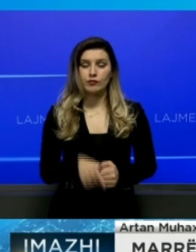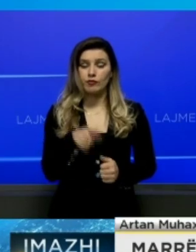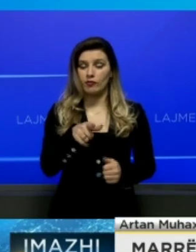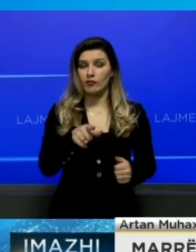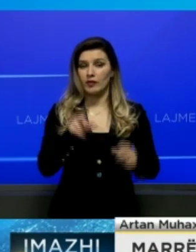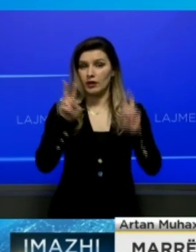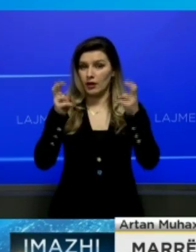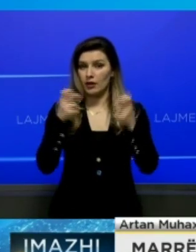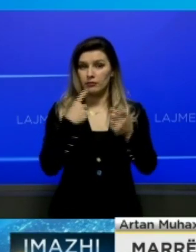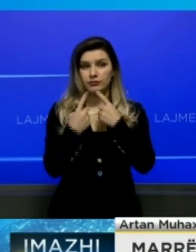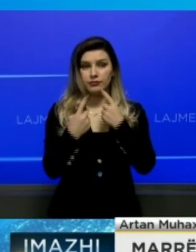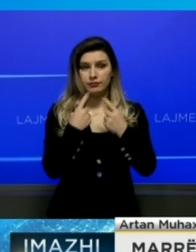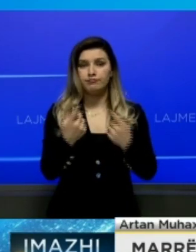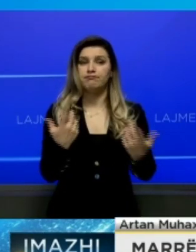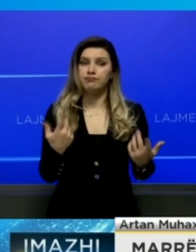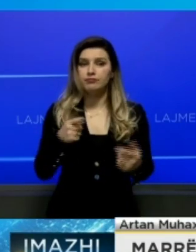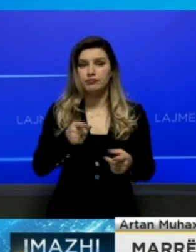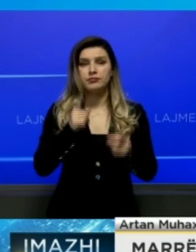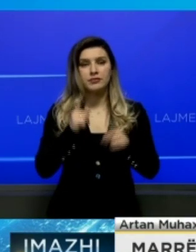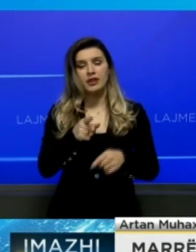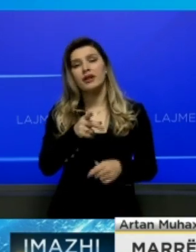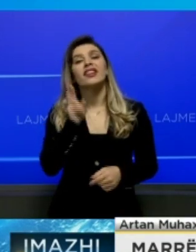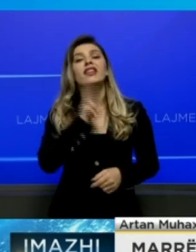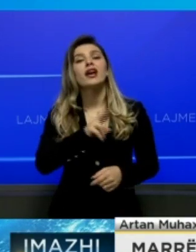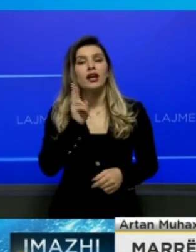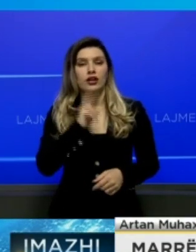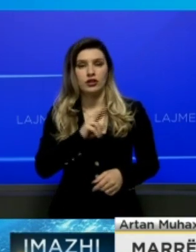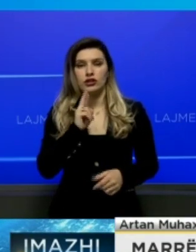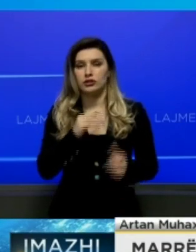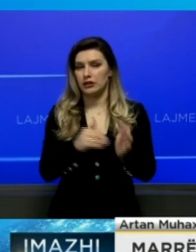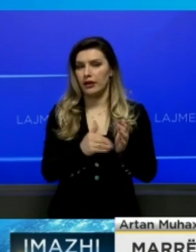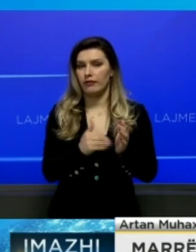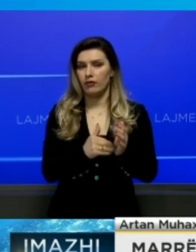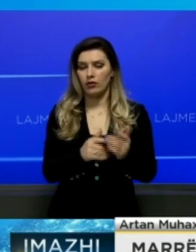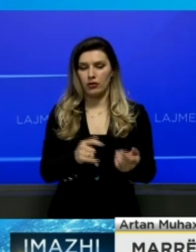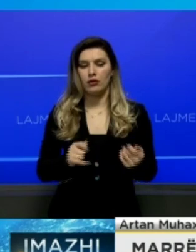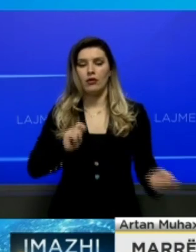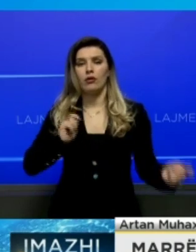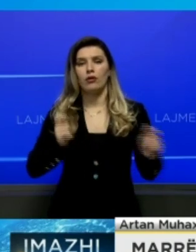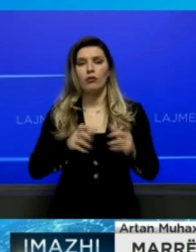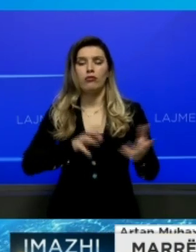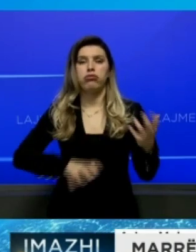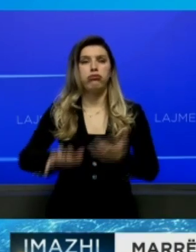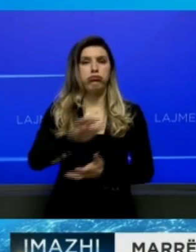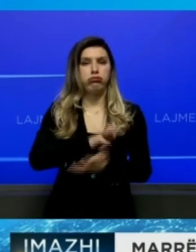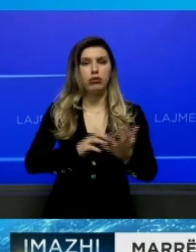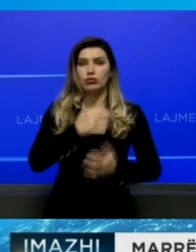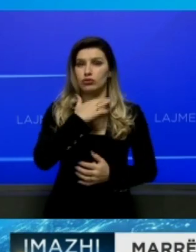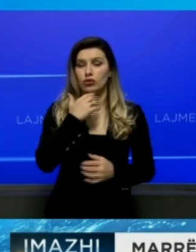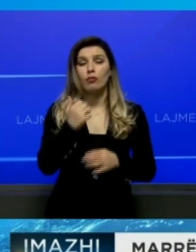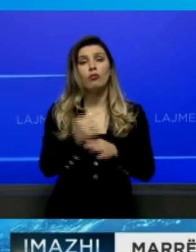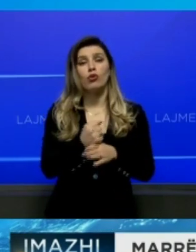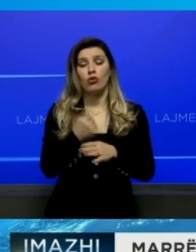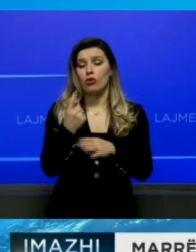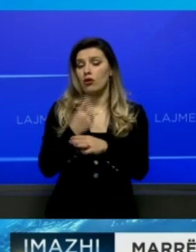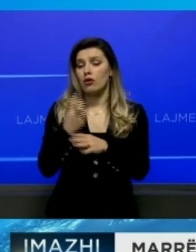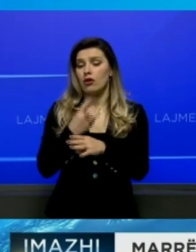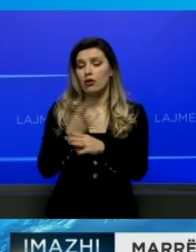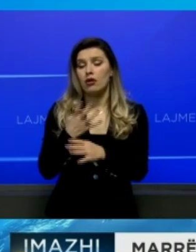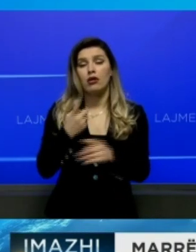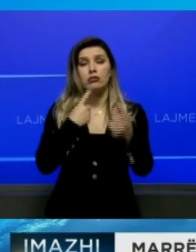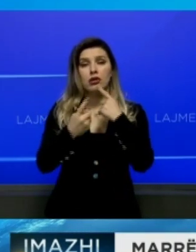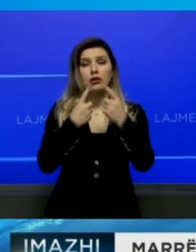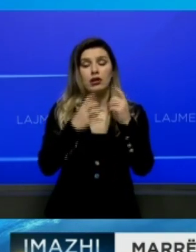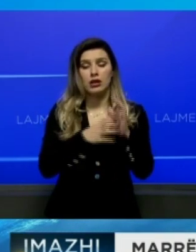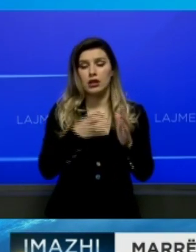do duhet të ishte teknike, është ndryuar në një blokat të madhe edhe nevojitën kaq shumë muaj të